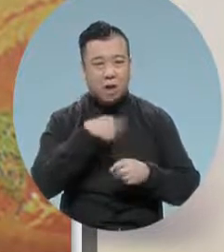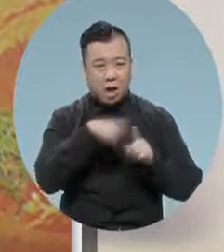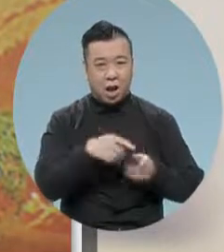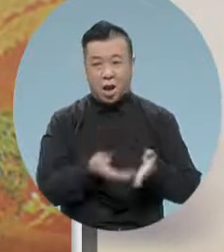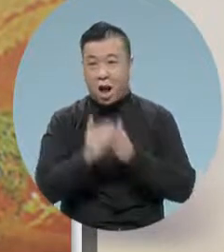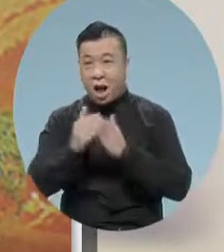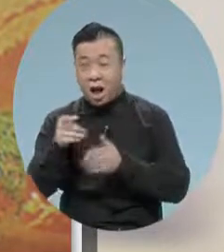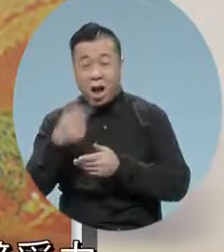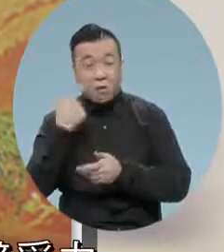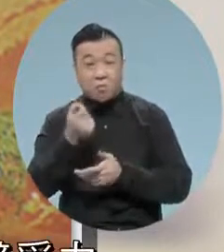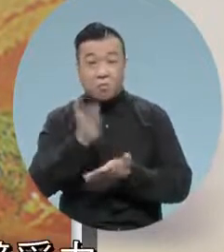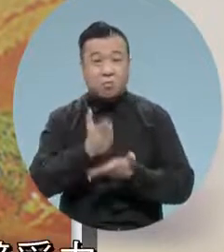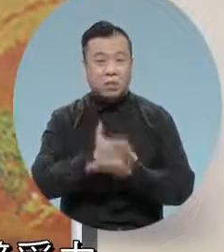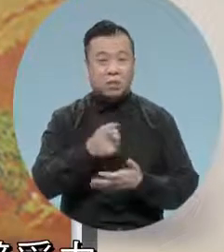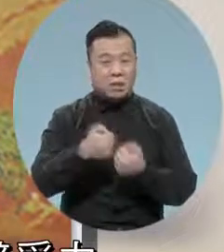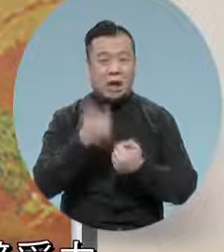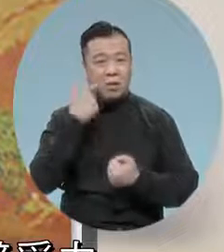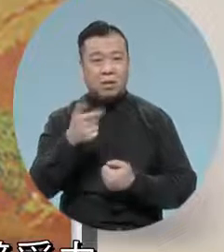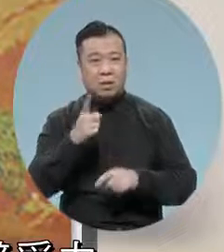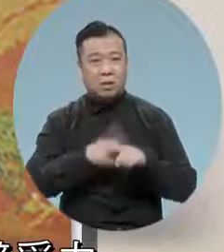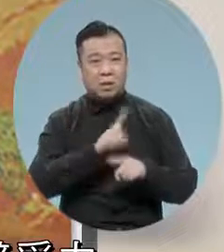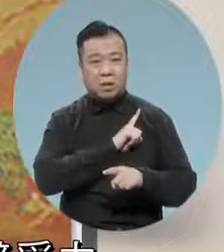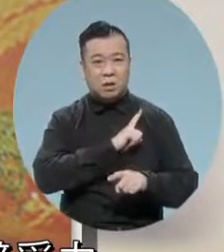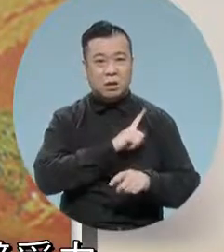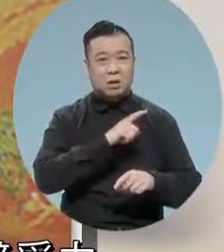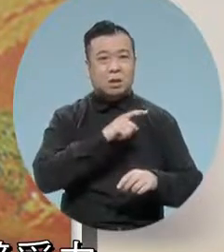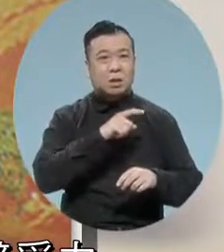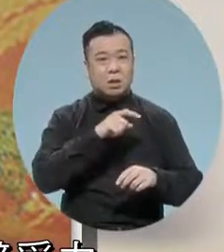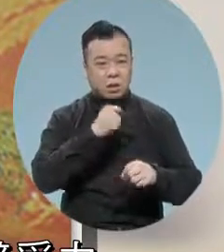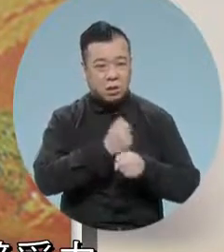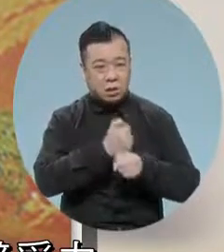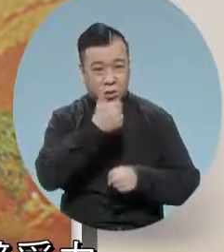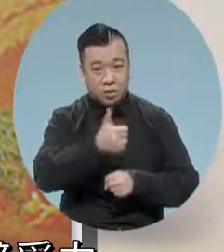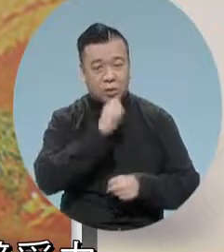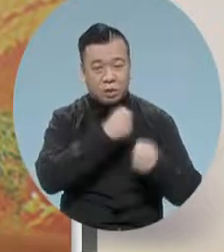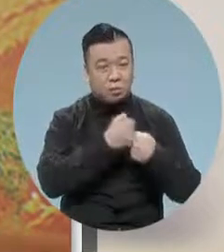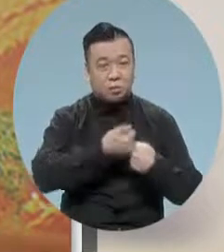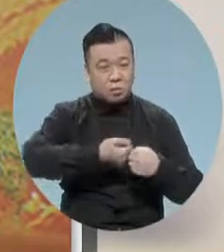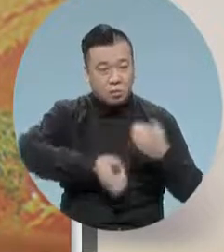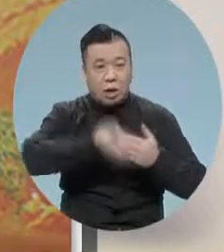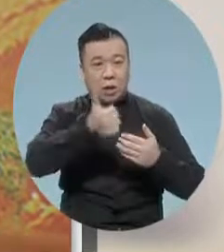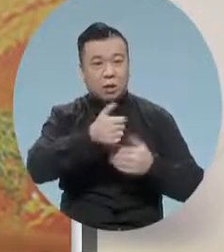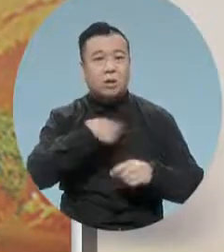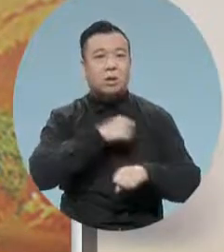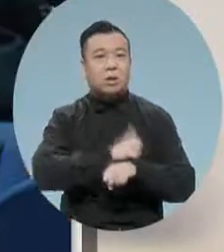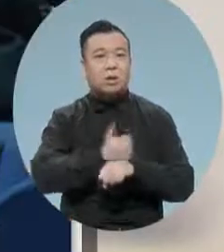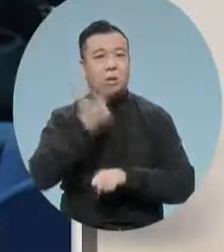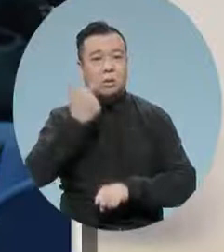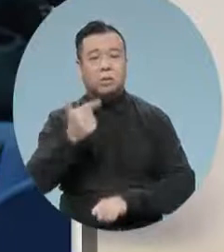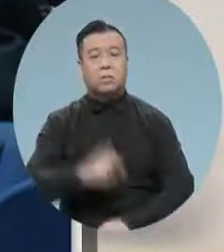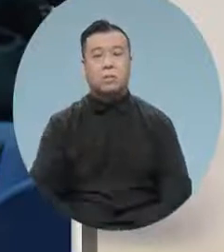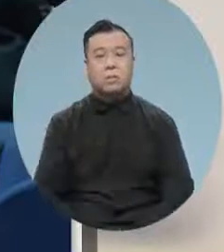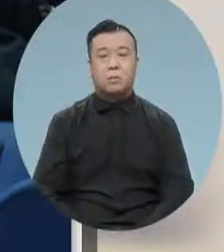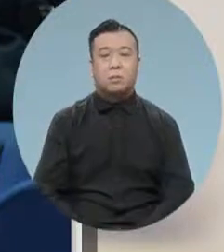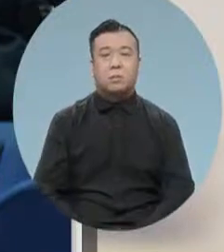以開間廠，不是這樣的事。但是如果你能夠在自己的行業裡面是做得好的話，有競爭力的話，其實機會就非常之多。 我